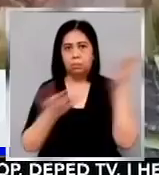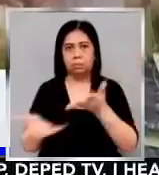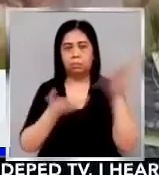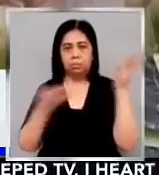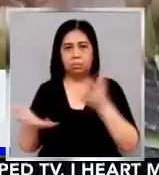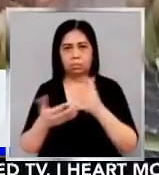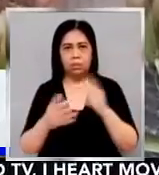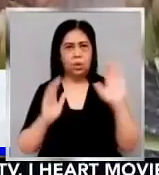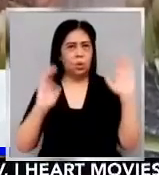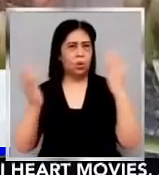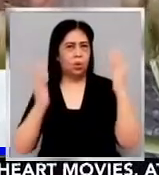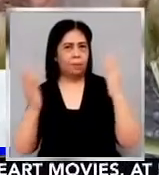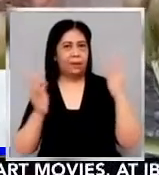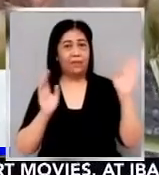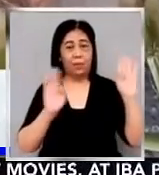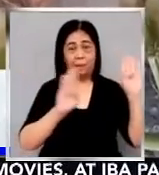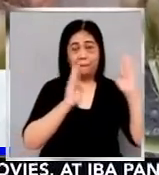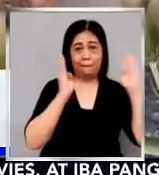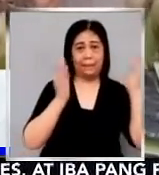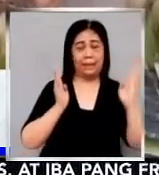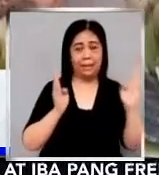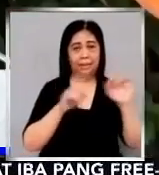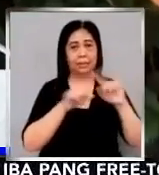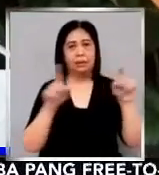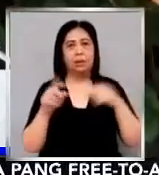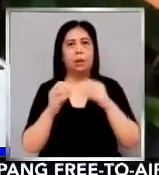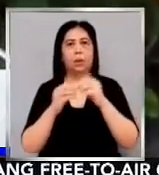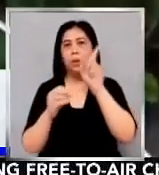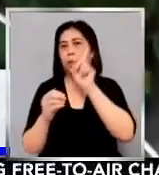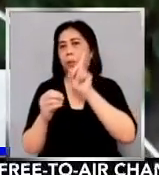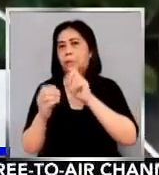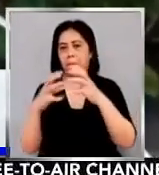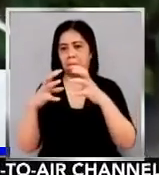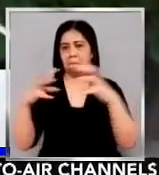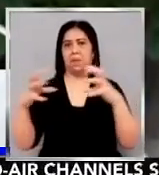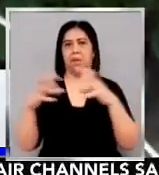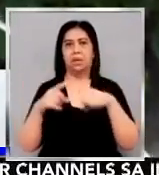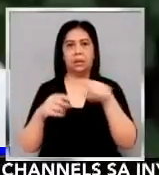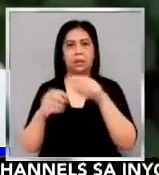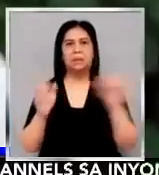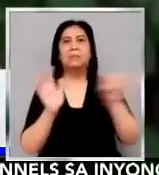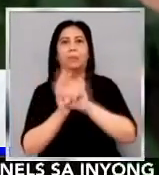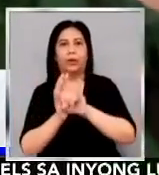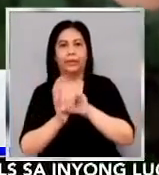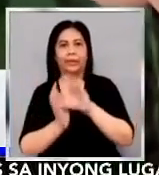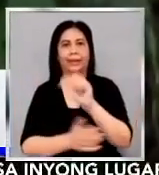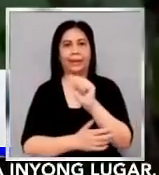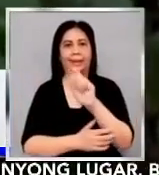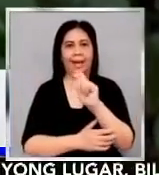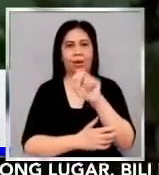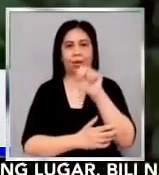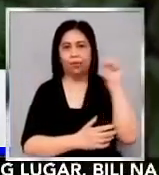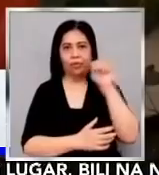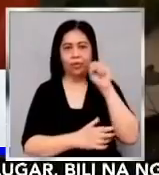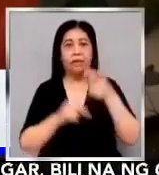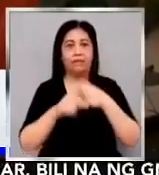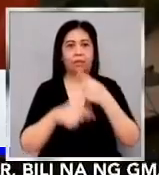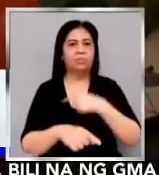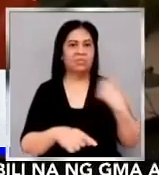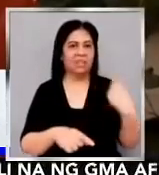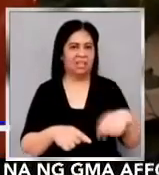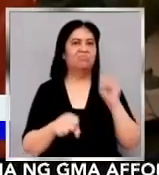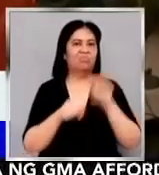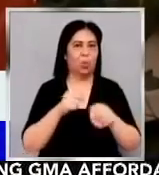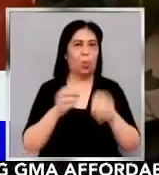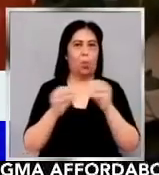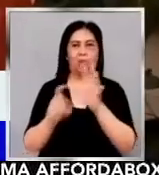Benguet, mas malaki, mas makinis at mas mura ang imported carrots mula China. Kaya ito ang mas binibili. Sa ngayon,